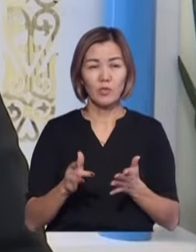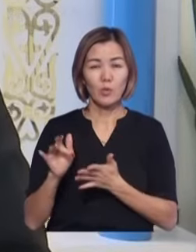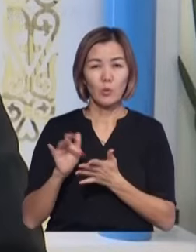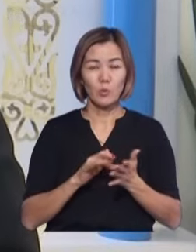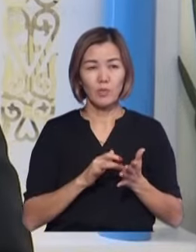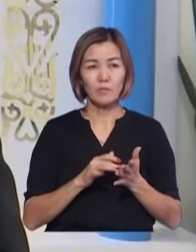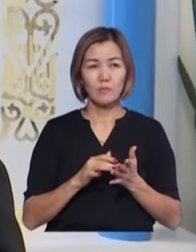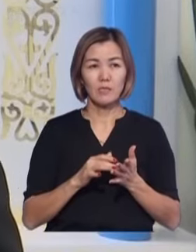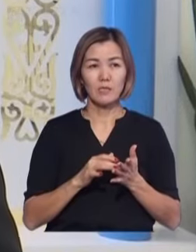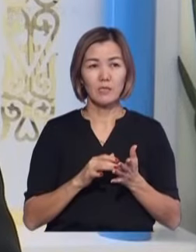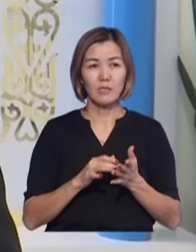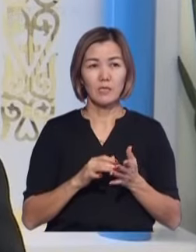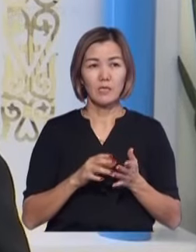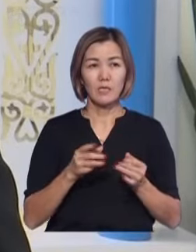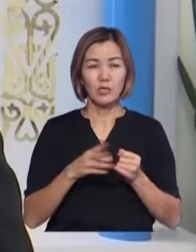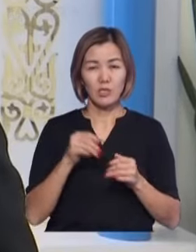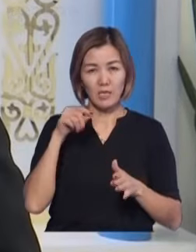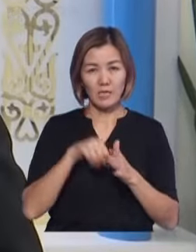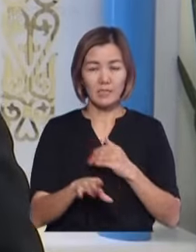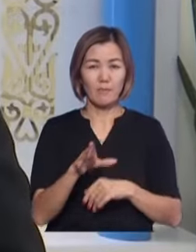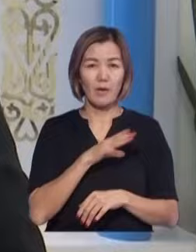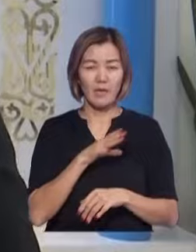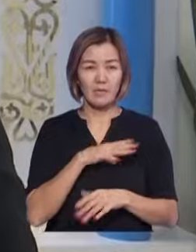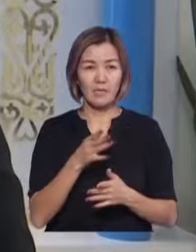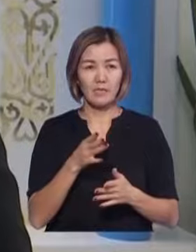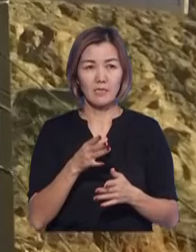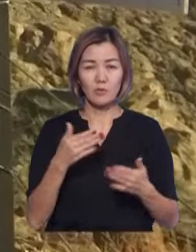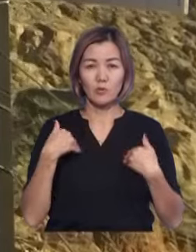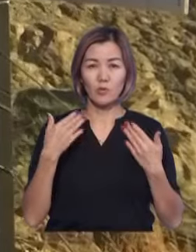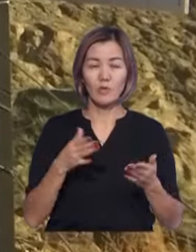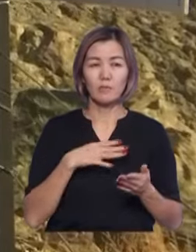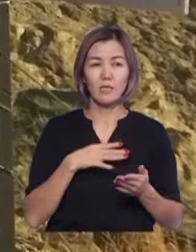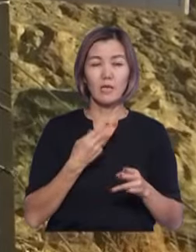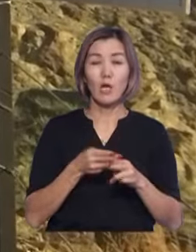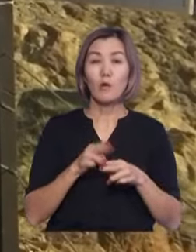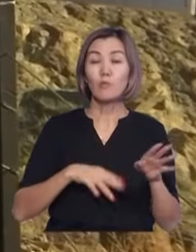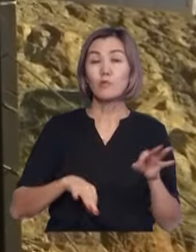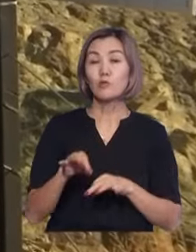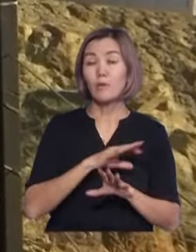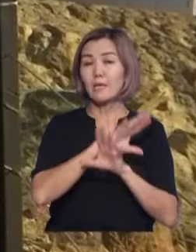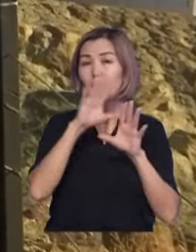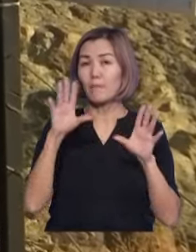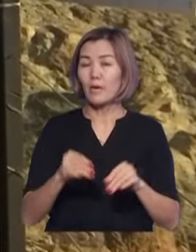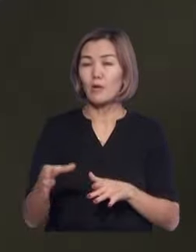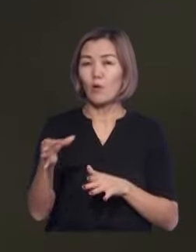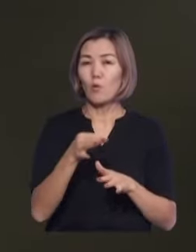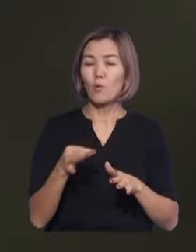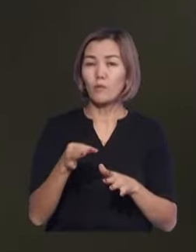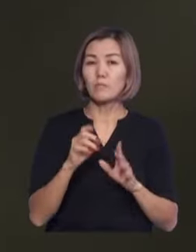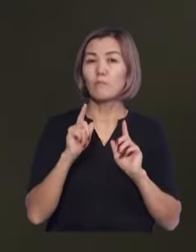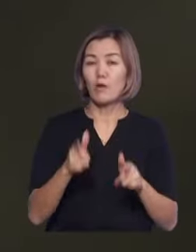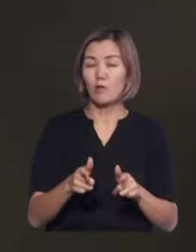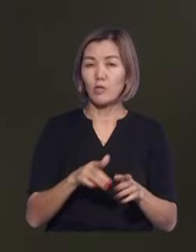және өнімдер қазба байлықтарымен бізге ұсыныстарын жолдап жатыр. Ал бұл жобалардың барлығы облыс тараптан